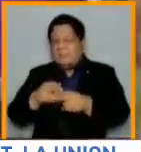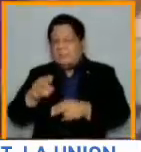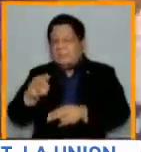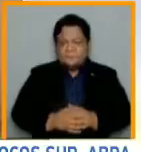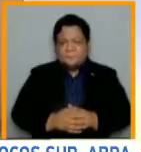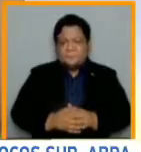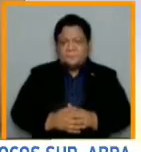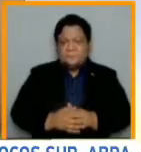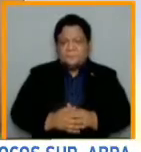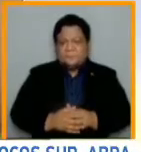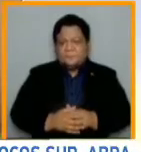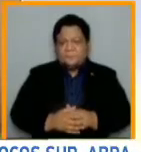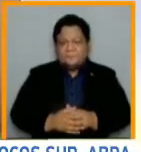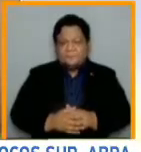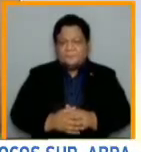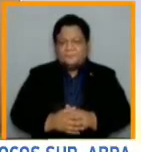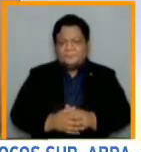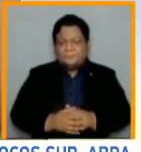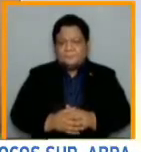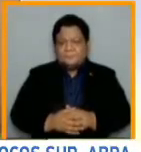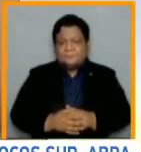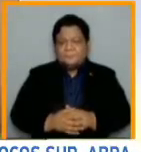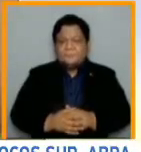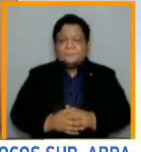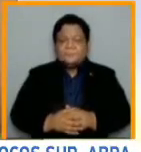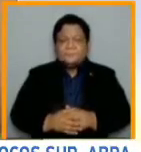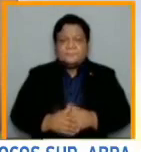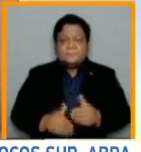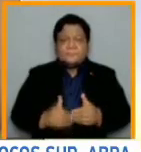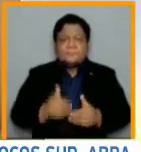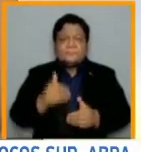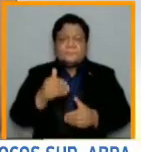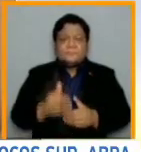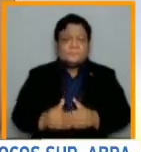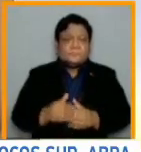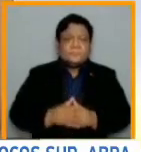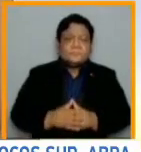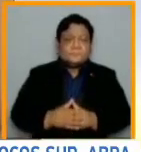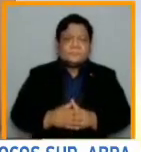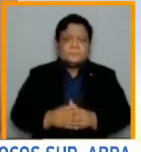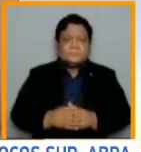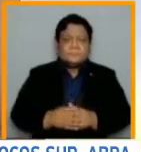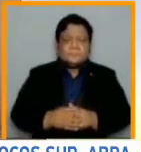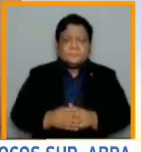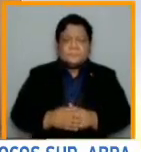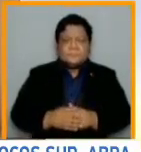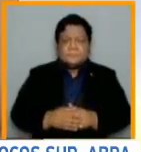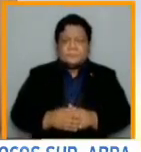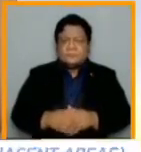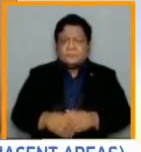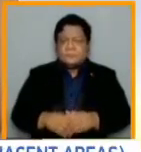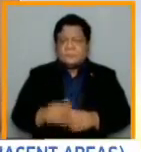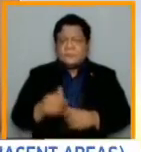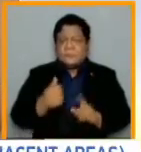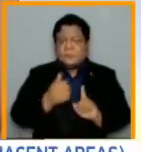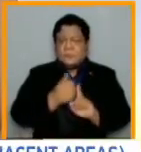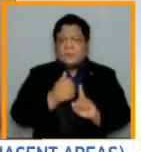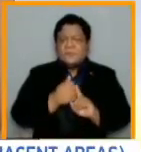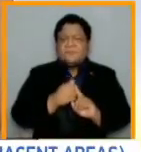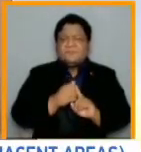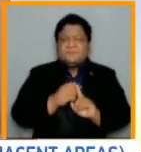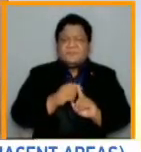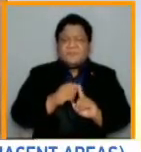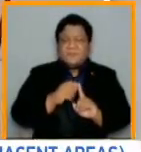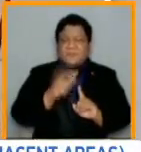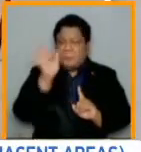na taon. Nagtapos na po ang journey ni Filipino skier Asa Miller sa 2022 Beijing Winter Olympics kahapon. Hindi